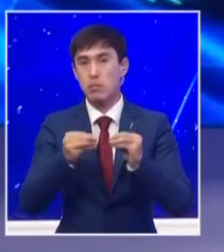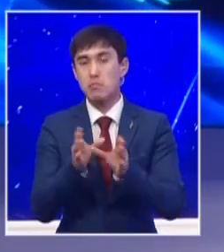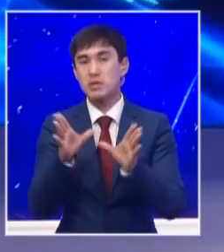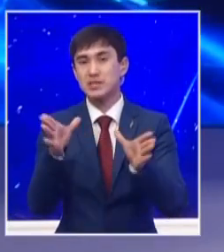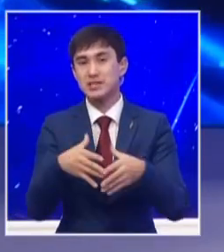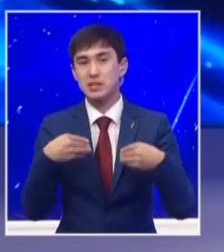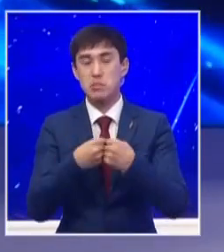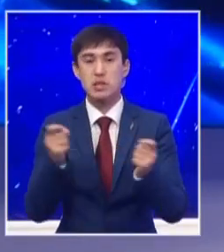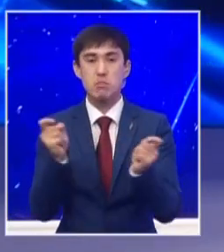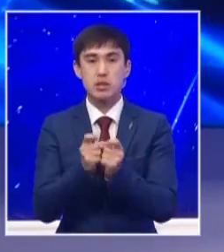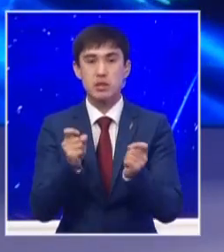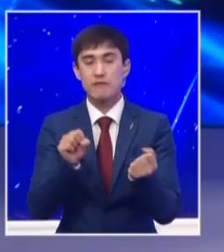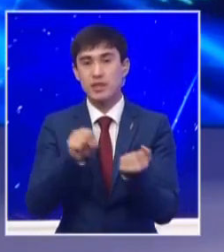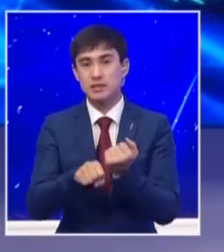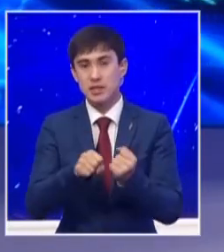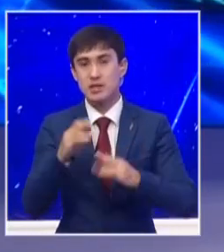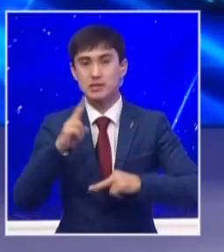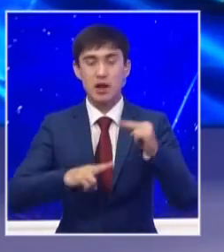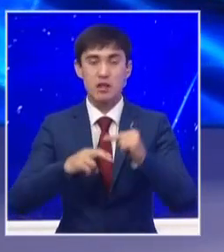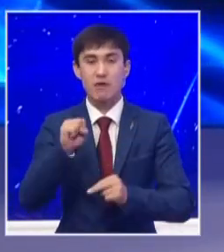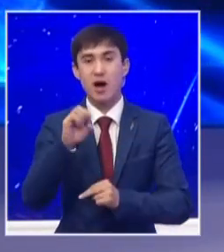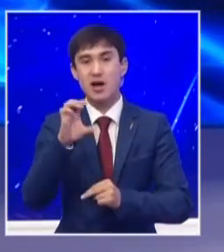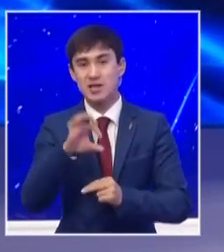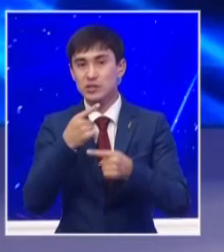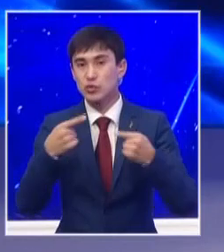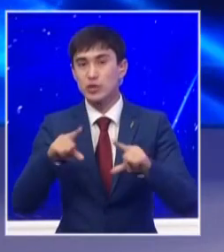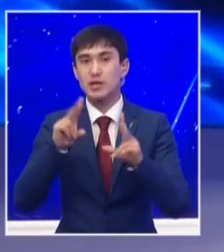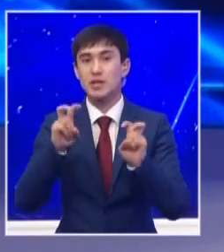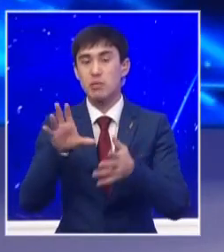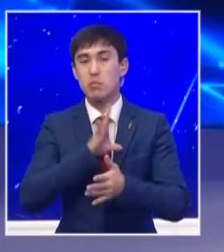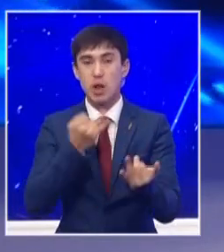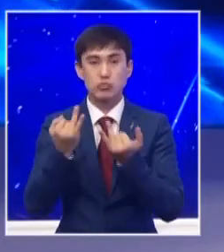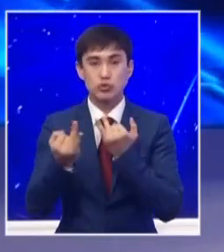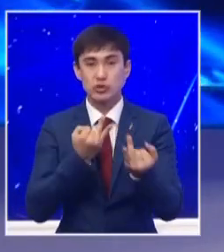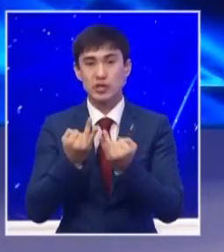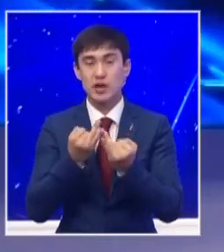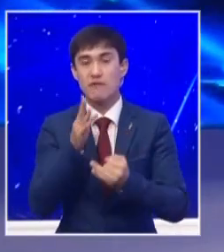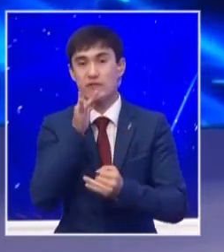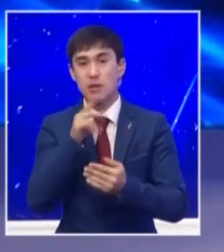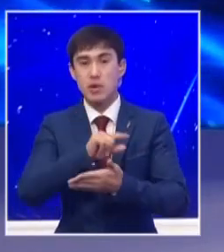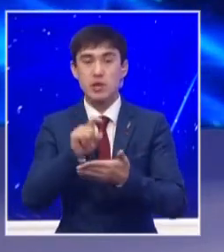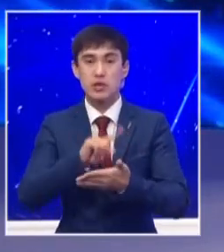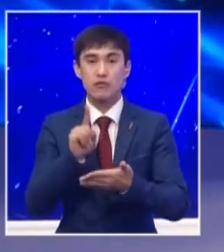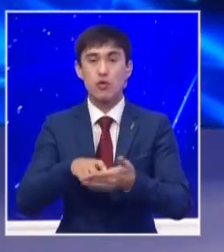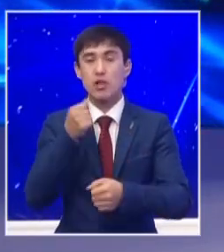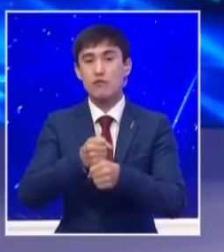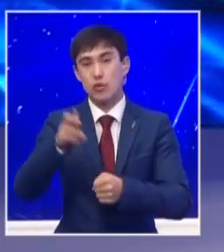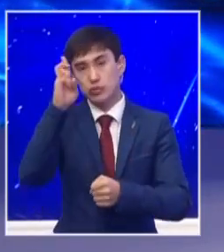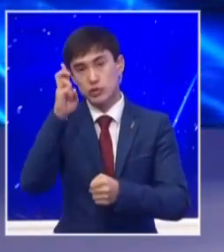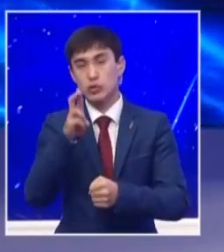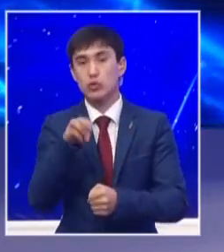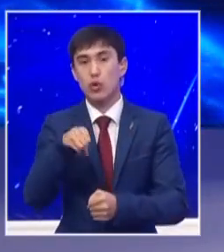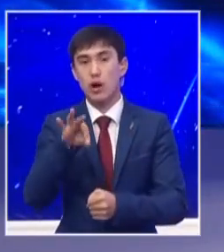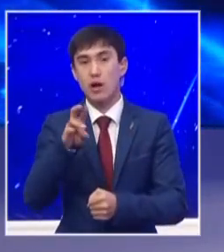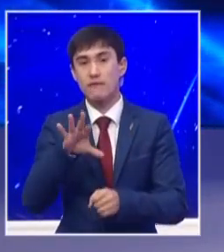проблема семейно-бытового насилия строительства АС эти и другие темы были обсуждены во время интервью с главой государства касом